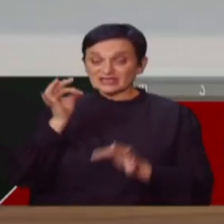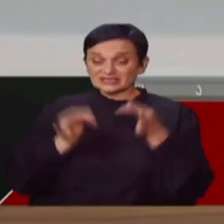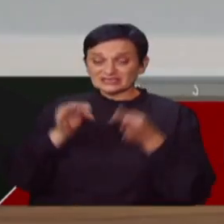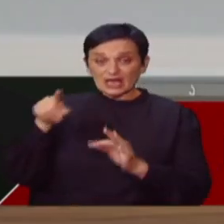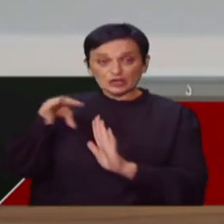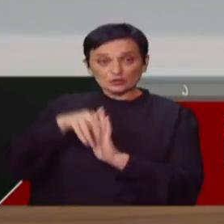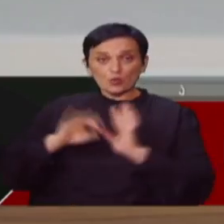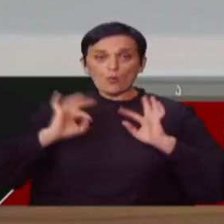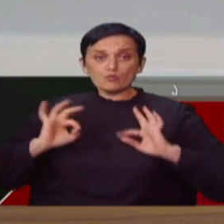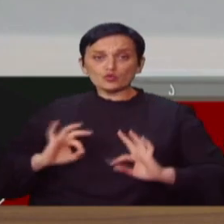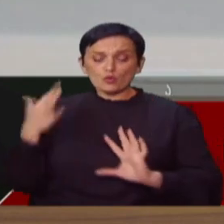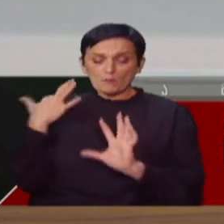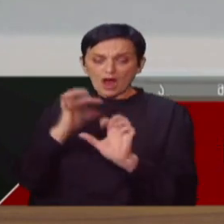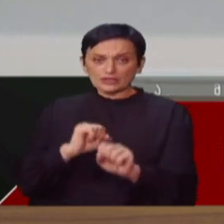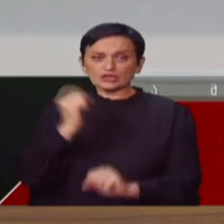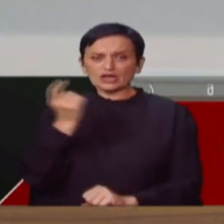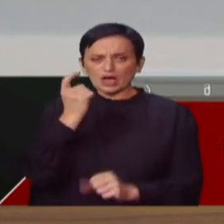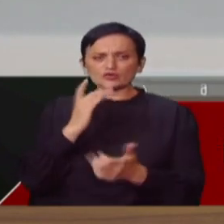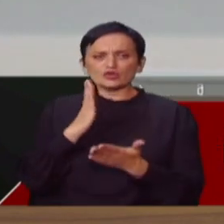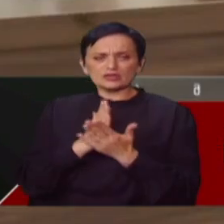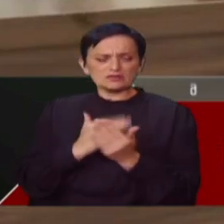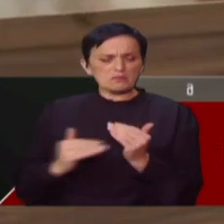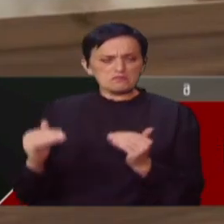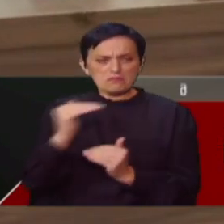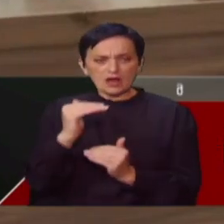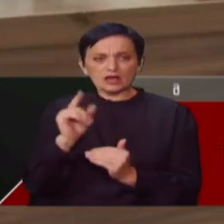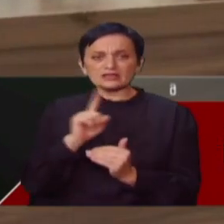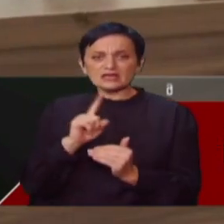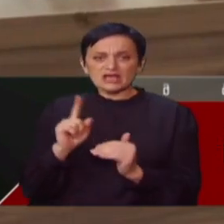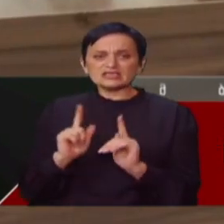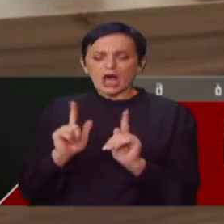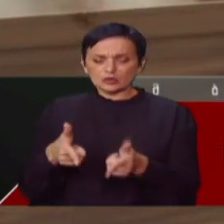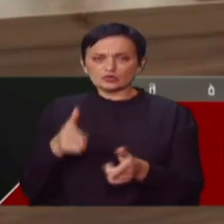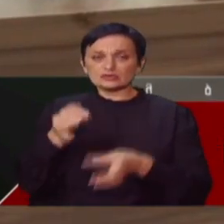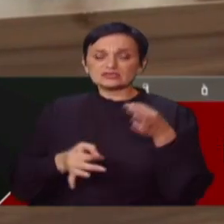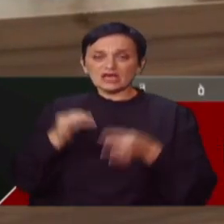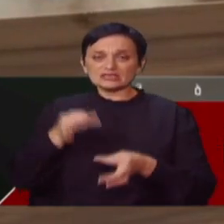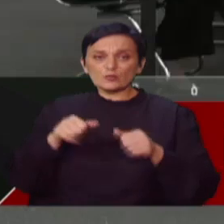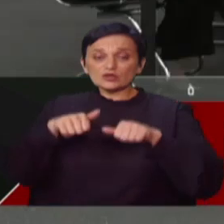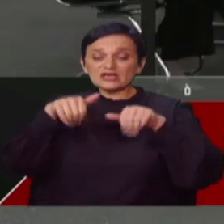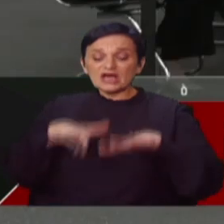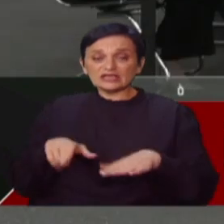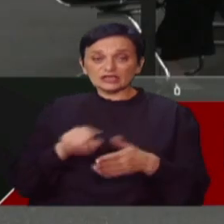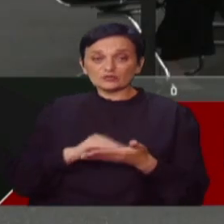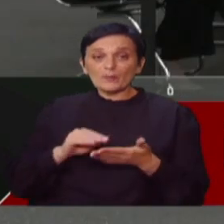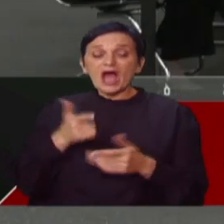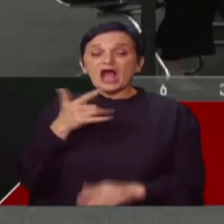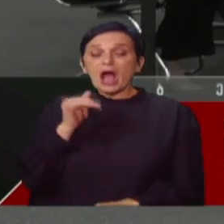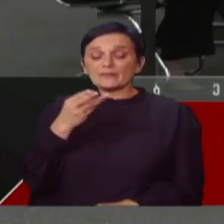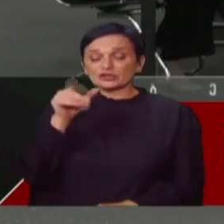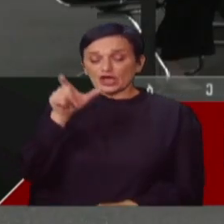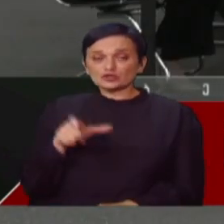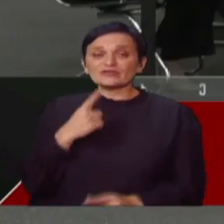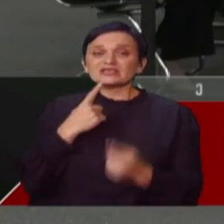სასამართლოში პროკურატურის მხარდაჭერის ხარისხი არის საკმაოდ მაღალი რასაც ადასტურებს სასამართლო გადაწყვეტილებები ამ დროისთვის გიორგი გაპიტაშვილი